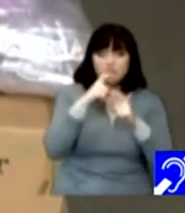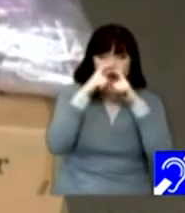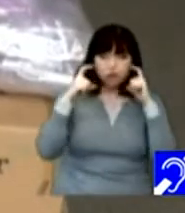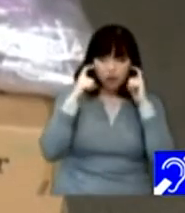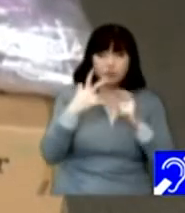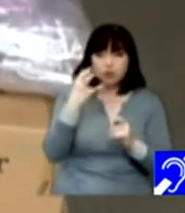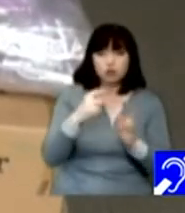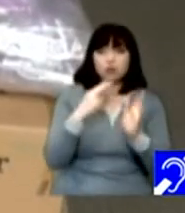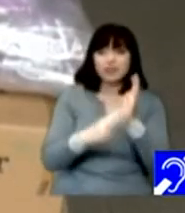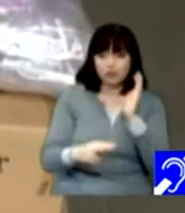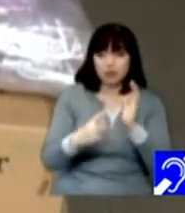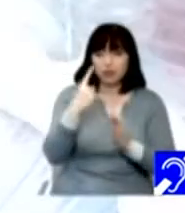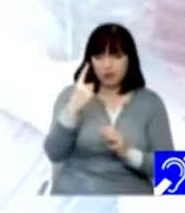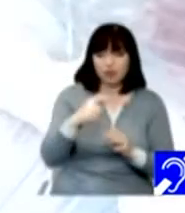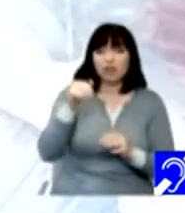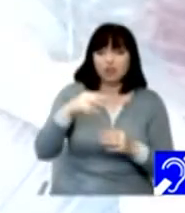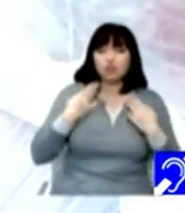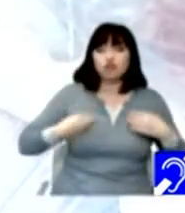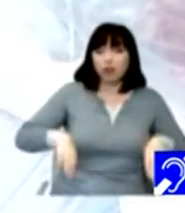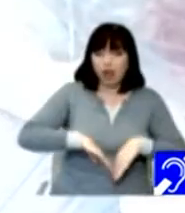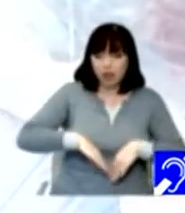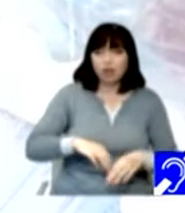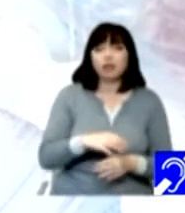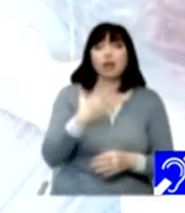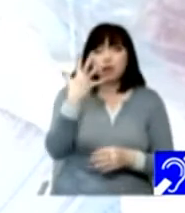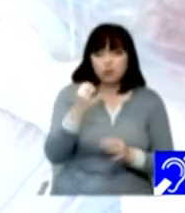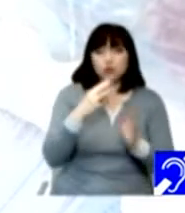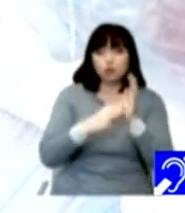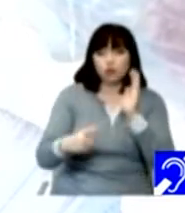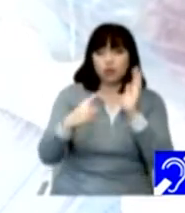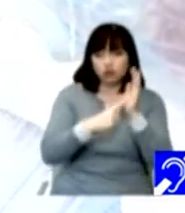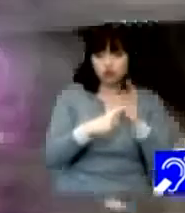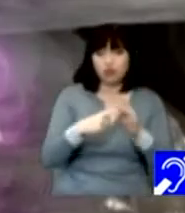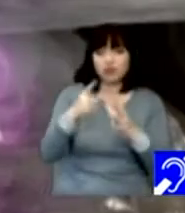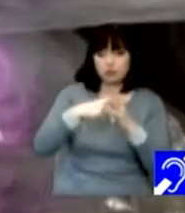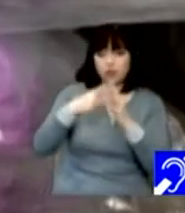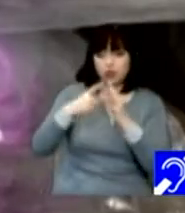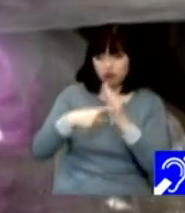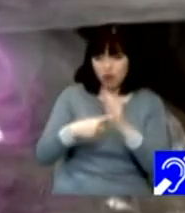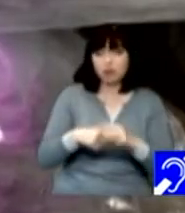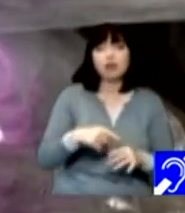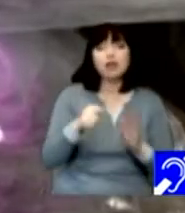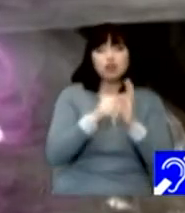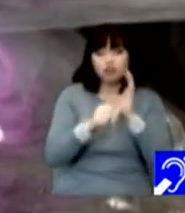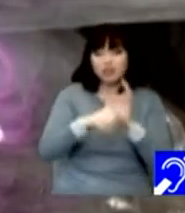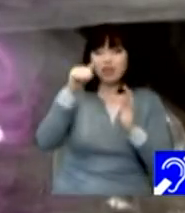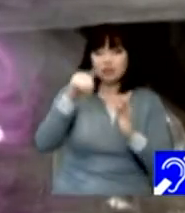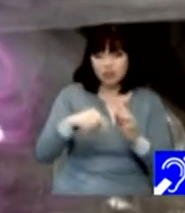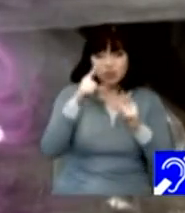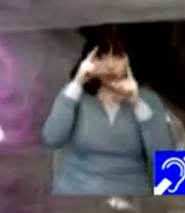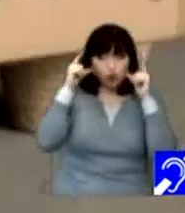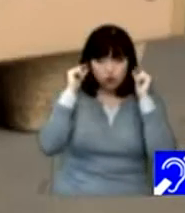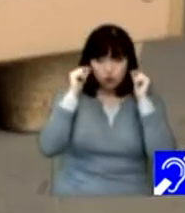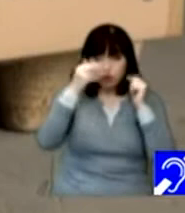protecție, 571.000 de halate medicinale, 586.000 de perechi de mănuși, peste 60.000 de perechi de ochelari